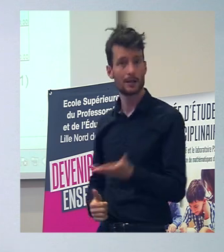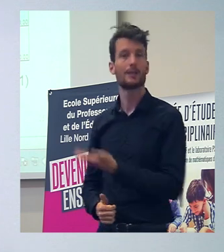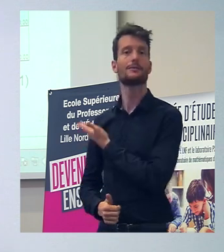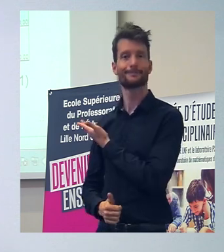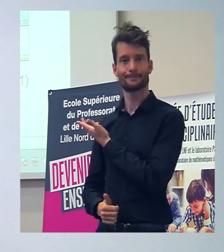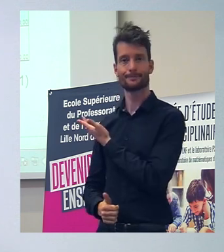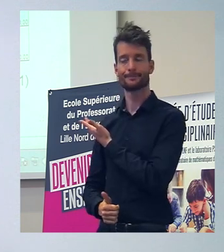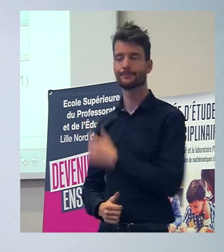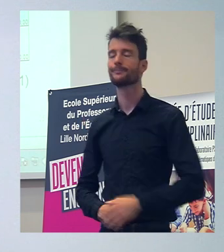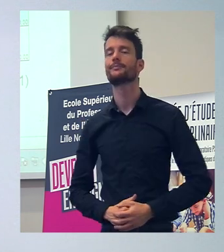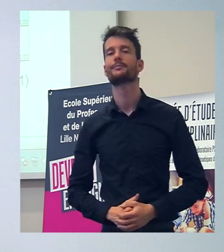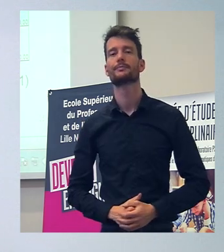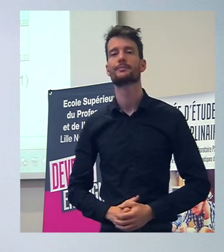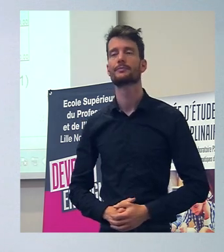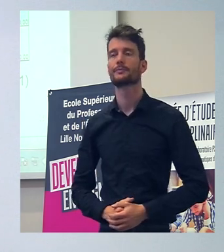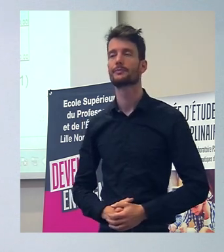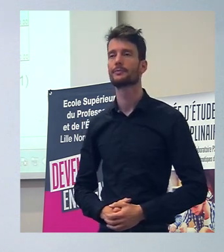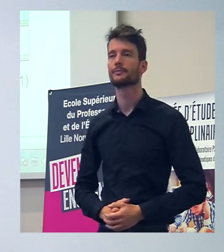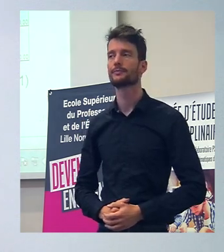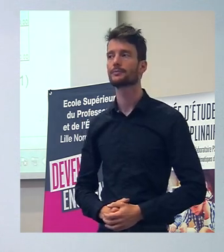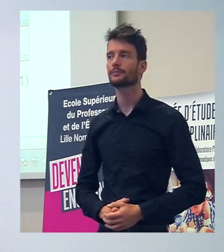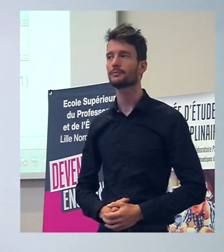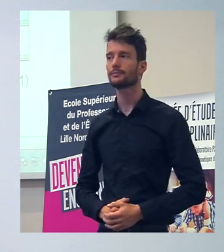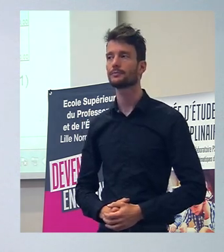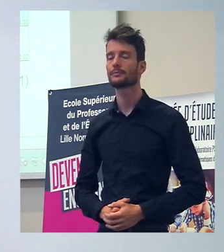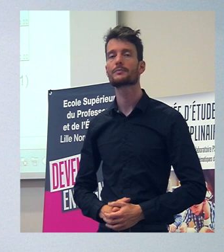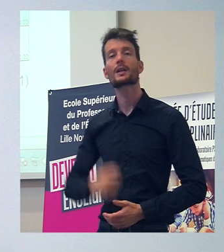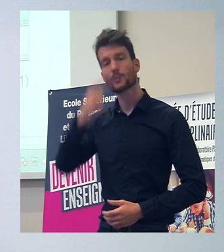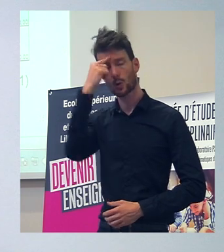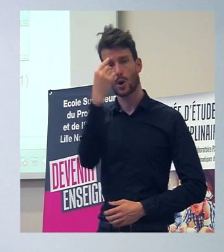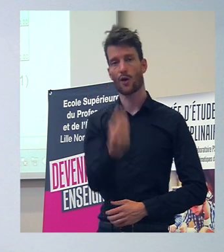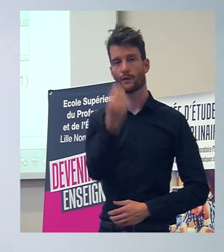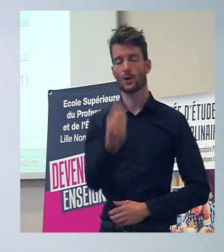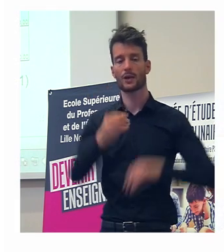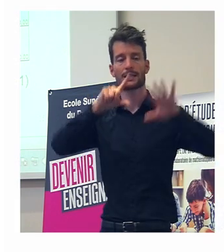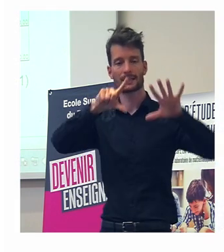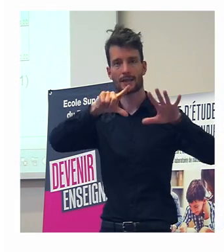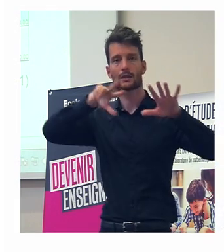Ça correspond pour les enfants donc, de 7-8 ans.